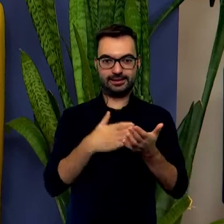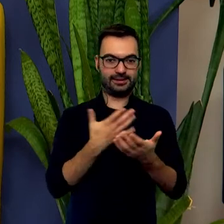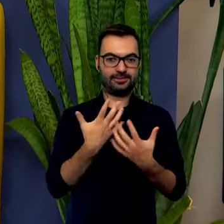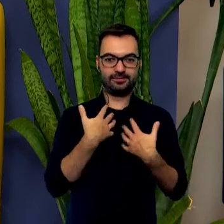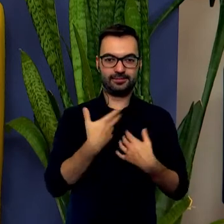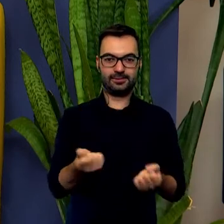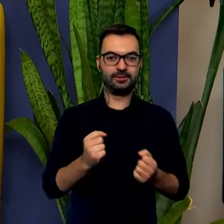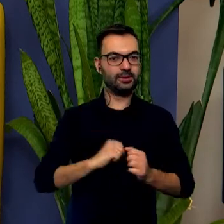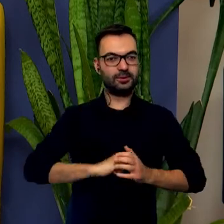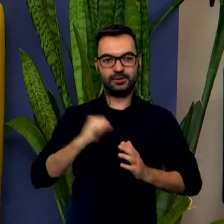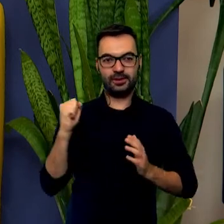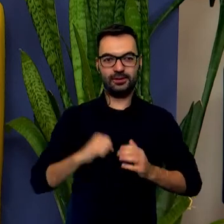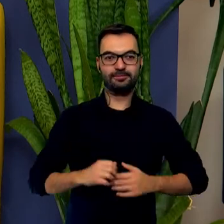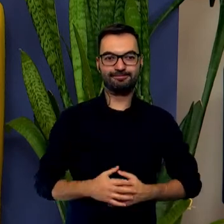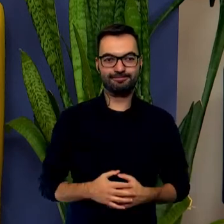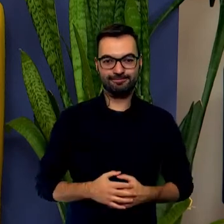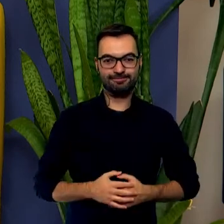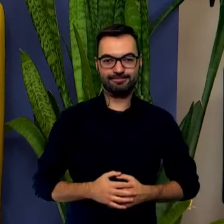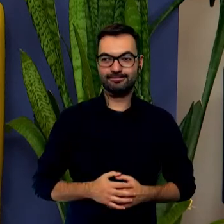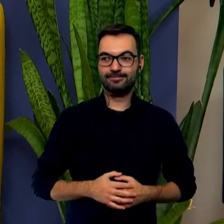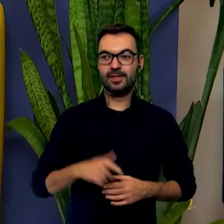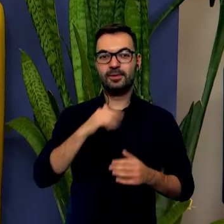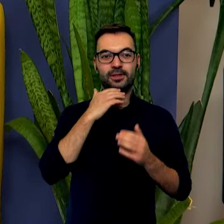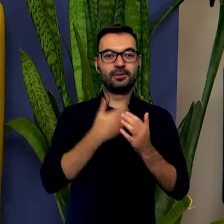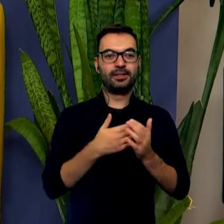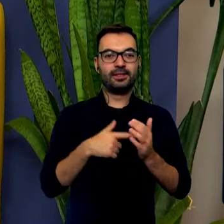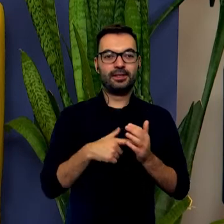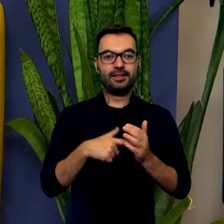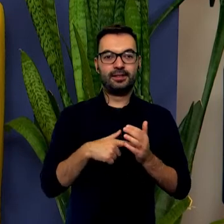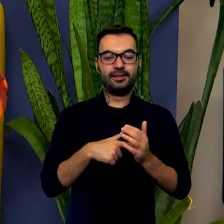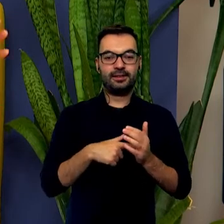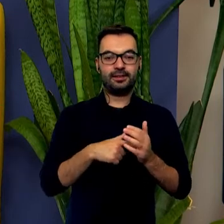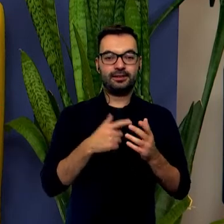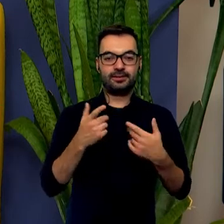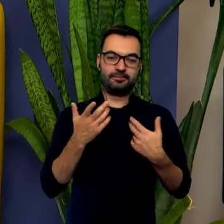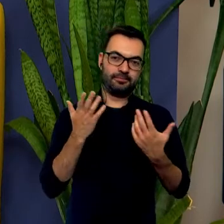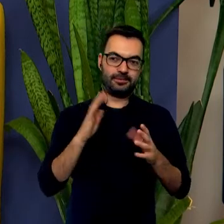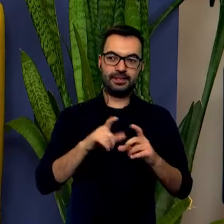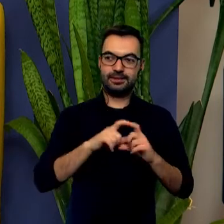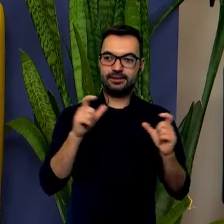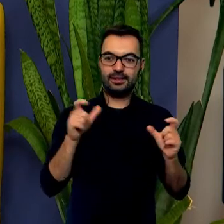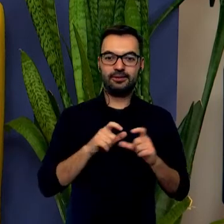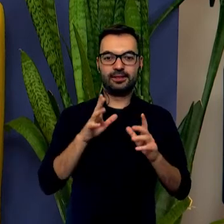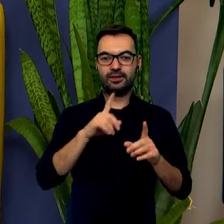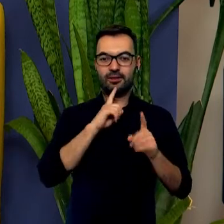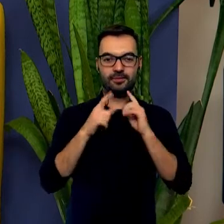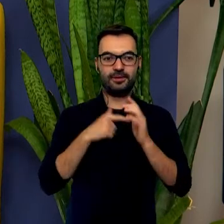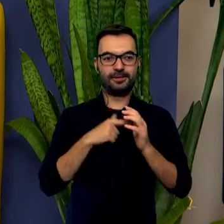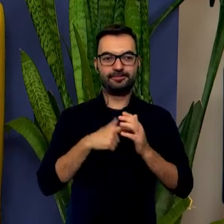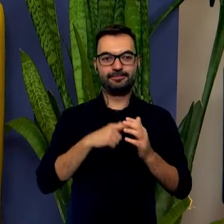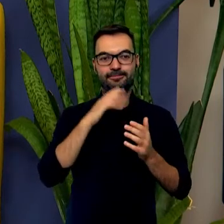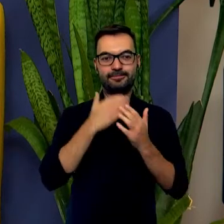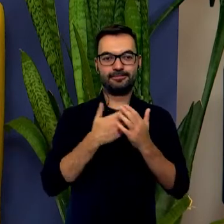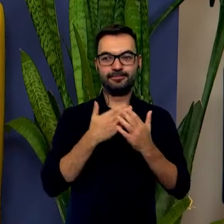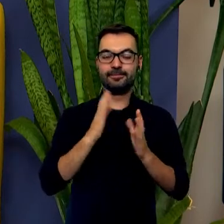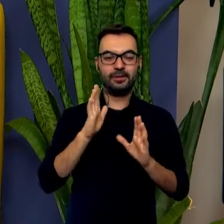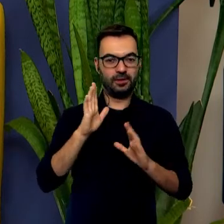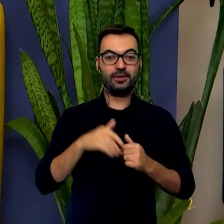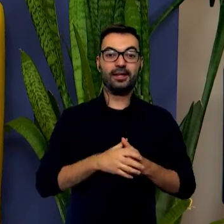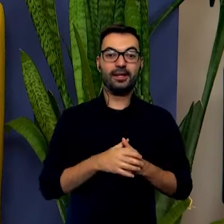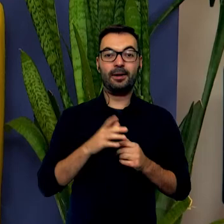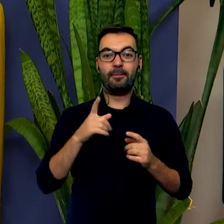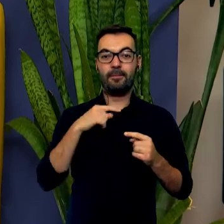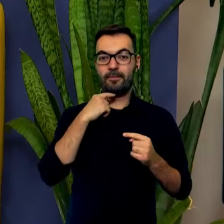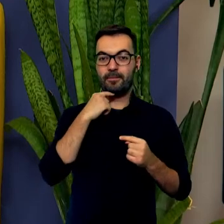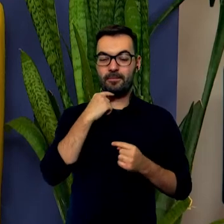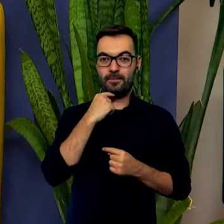strony pochłaniałam i muszę powiedzieć, że no ale to nie, to będę przez cały czas trwania tej rozmowy się zwierzać, a jeszcze przypomnę Państwu,